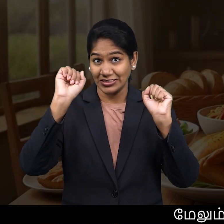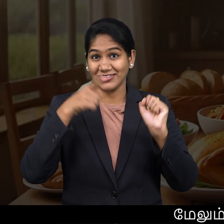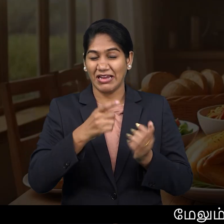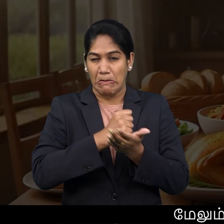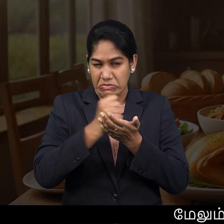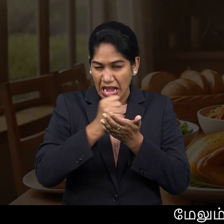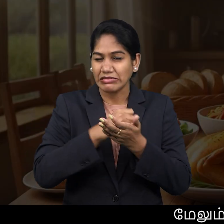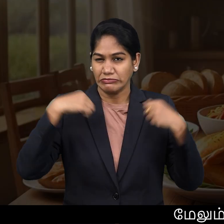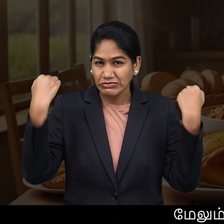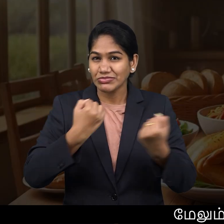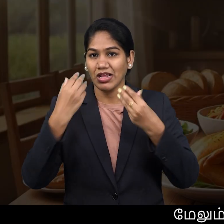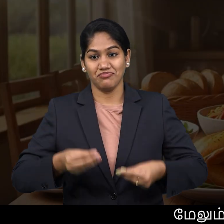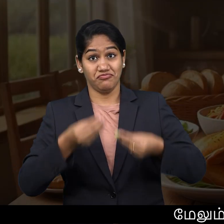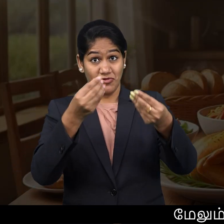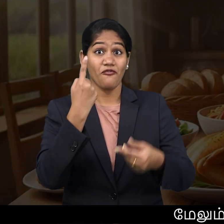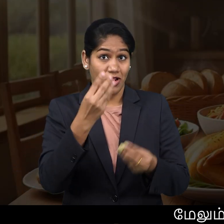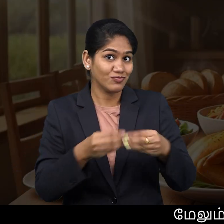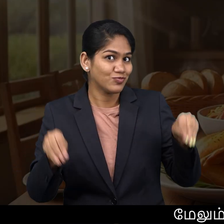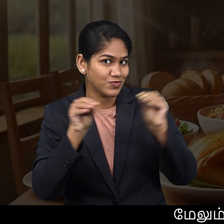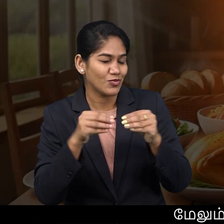மேலும் ஒரு செயல்பாடு.